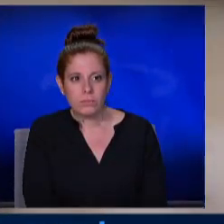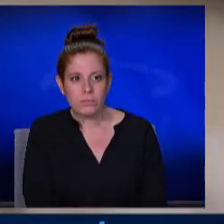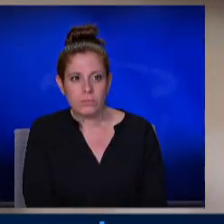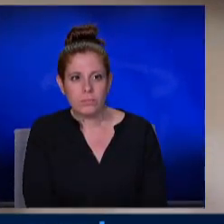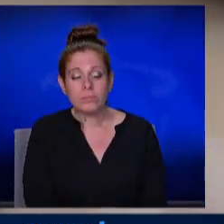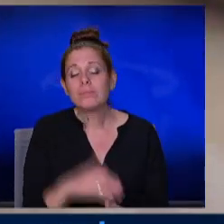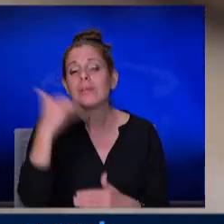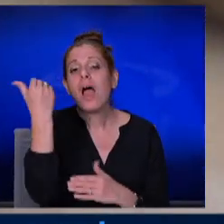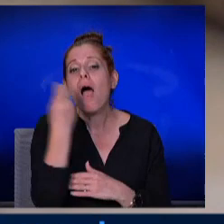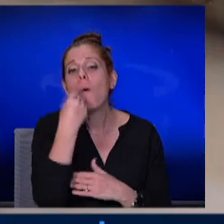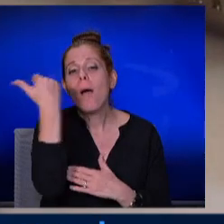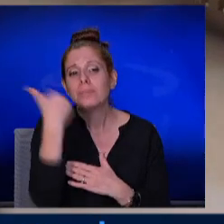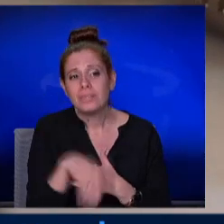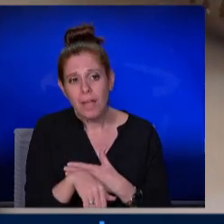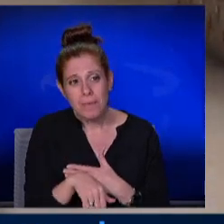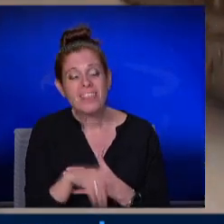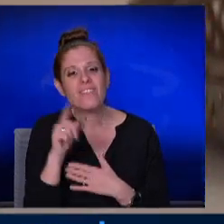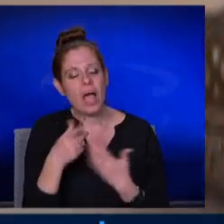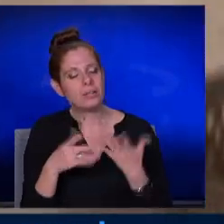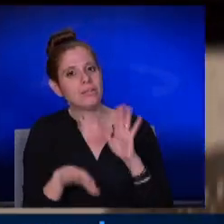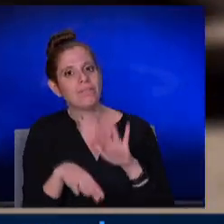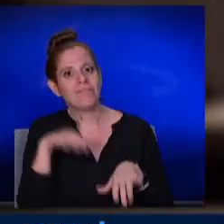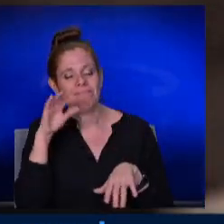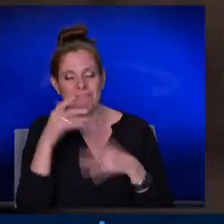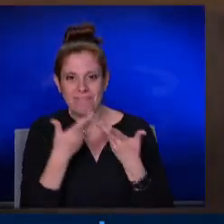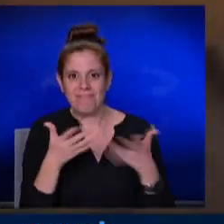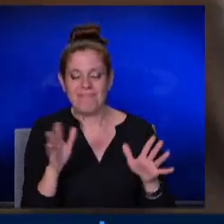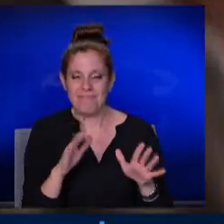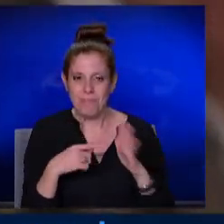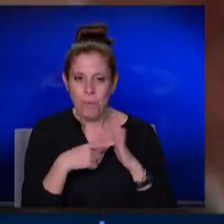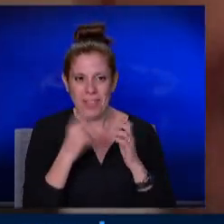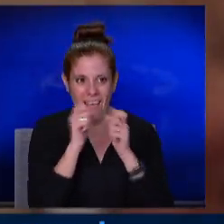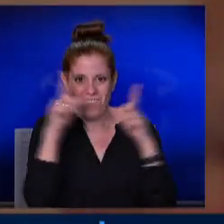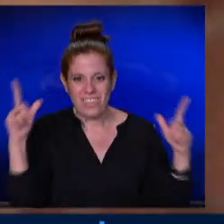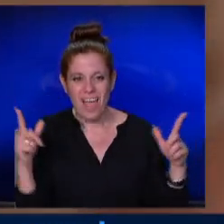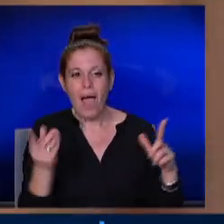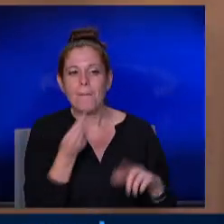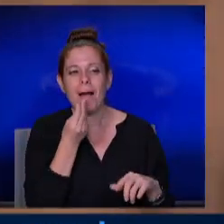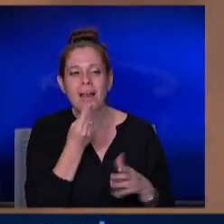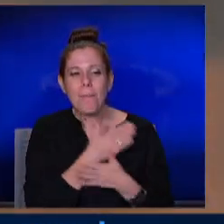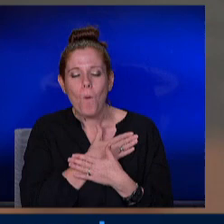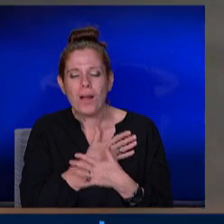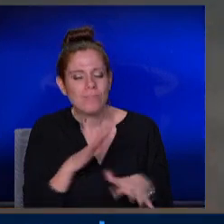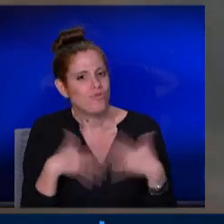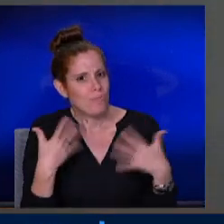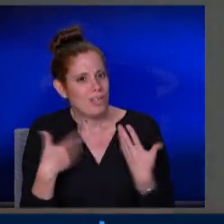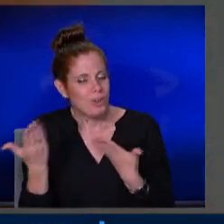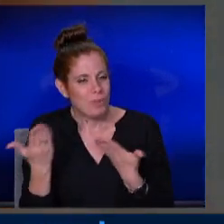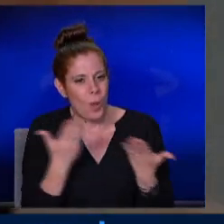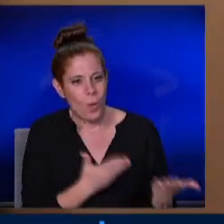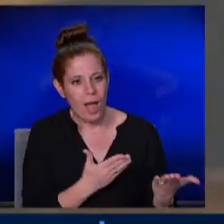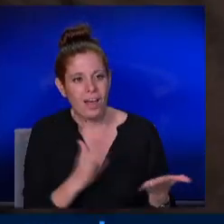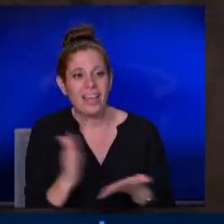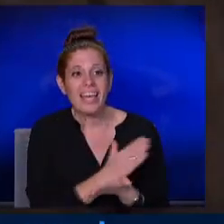הארוחה מסתיימת, ואז נחשפת ההפתעה. את המאכלים המרוקנים שמרגשים את האורח,